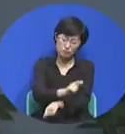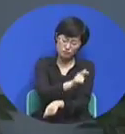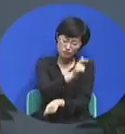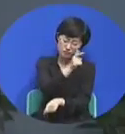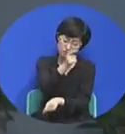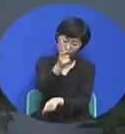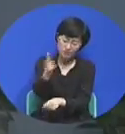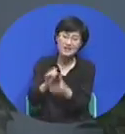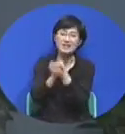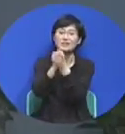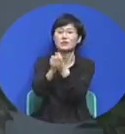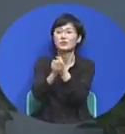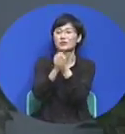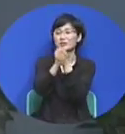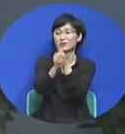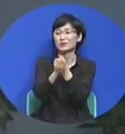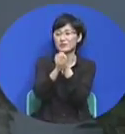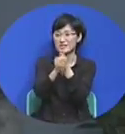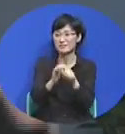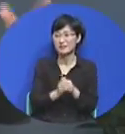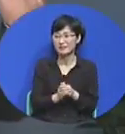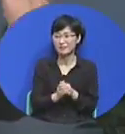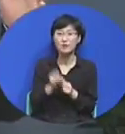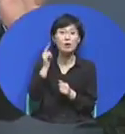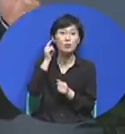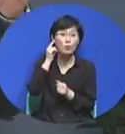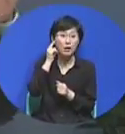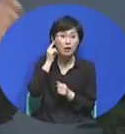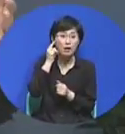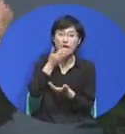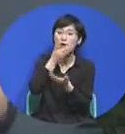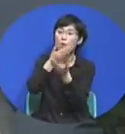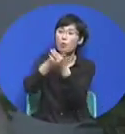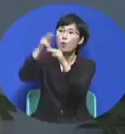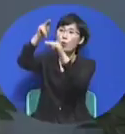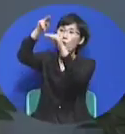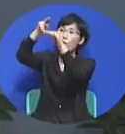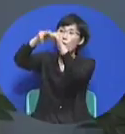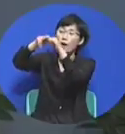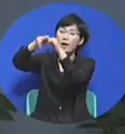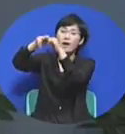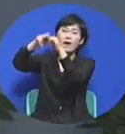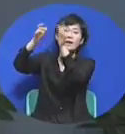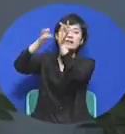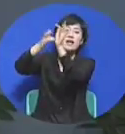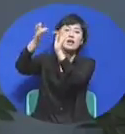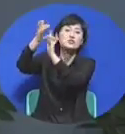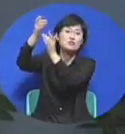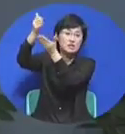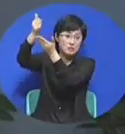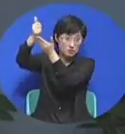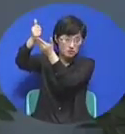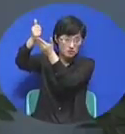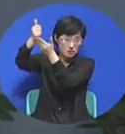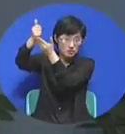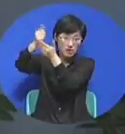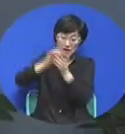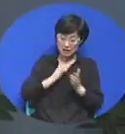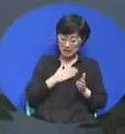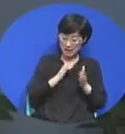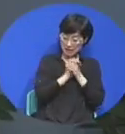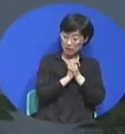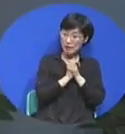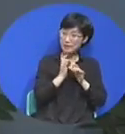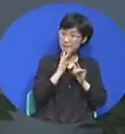prayer. 왜냐? 보좌에 앉으신 주님은 24 능력으로 여러분과 함께 계시는 겁니다. Why? Because the Lord who is seated